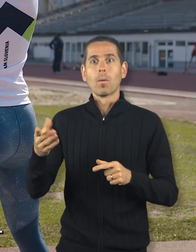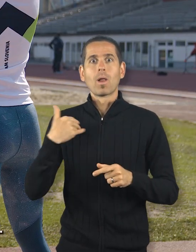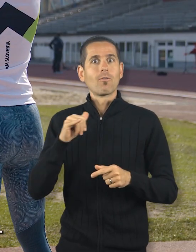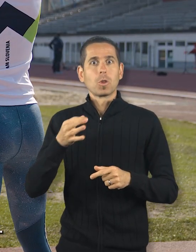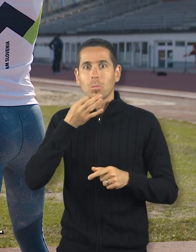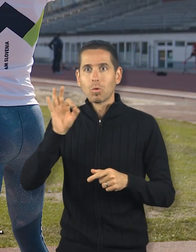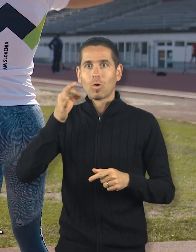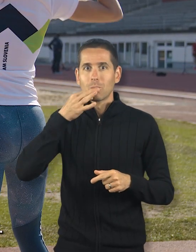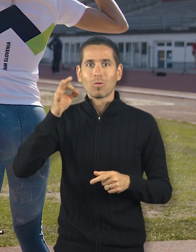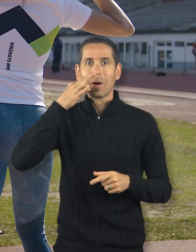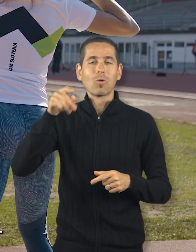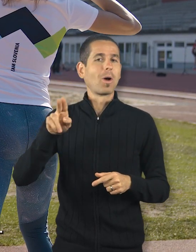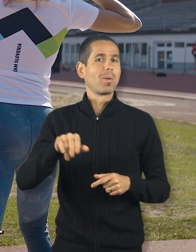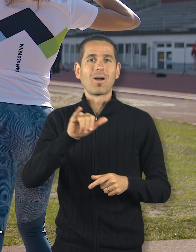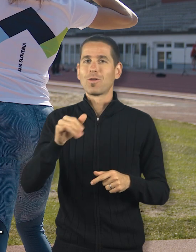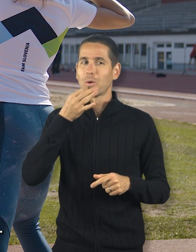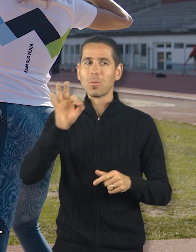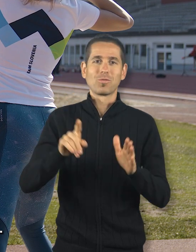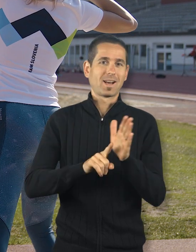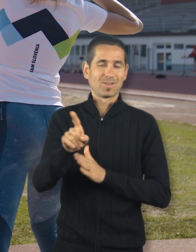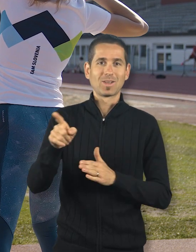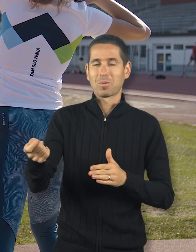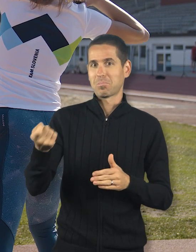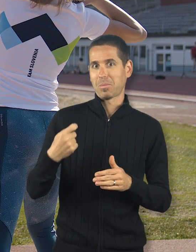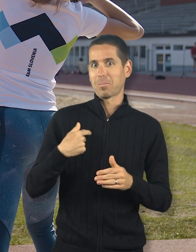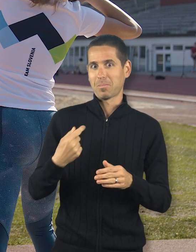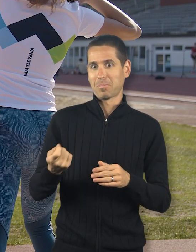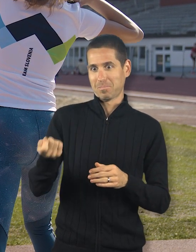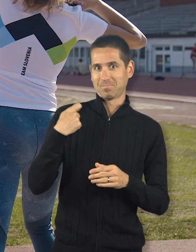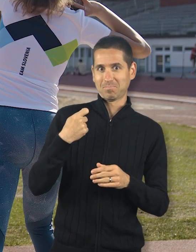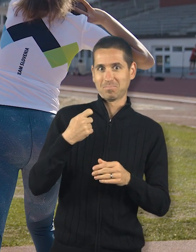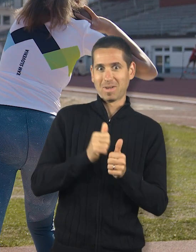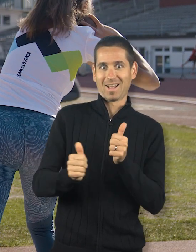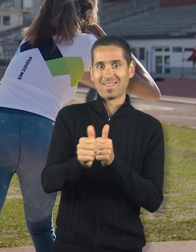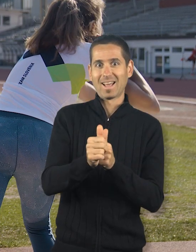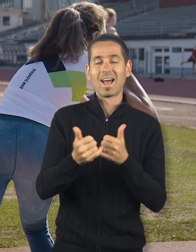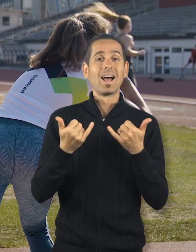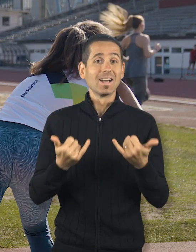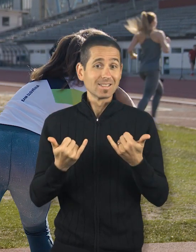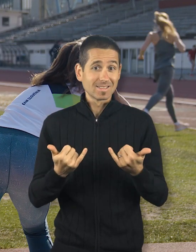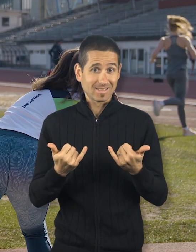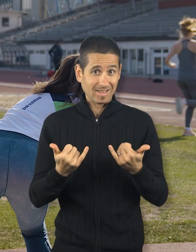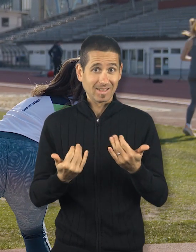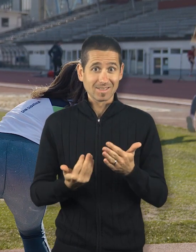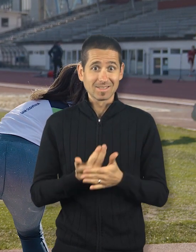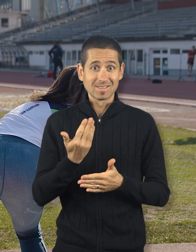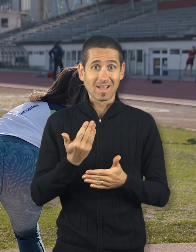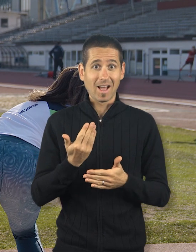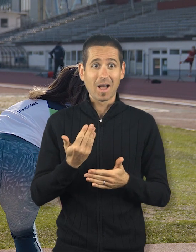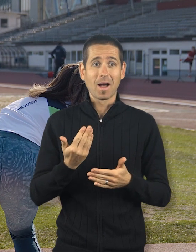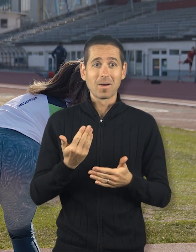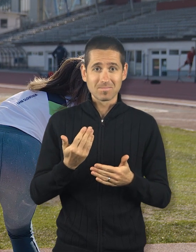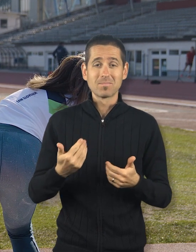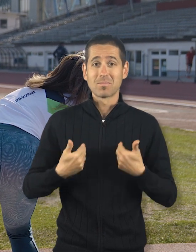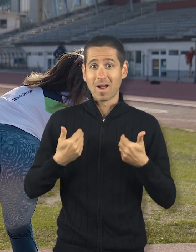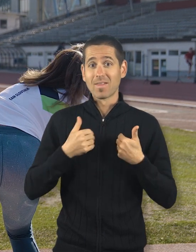zmeraj boljša in je bil zmeraj boljši rezultat in me je prehtela. Zdaj za mlada leta še je zmeraj skok